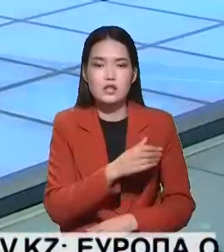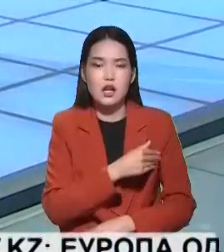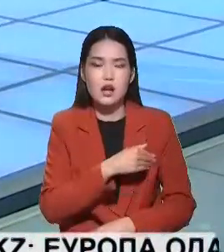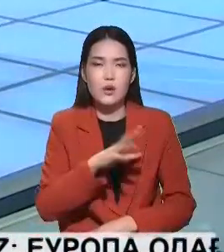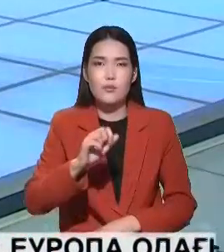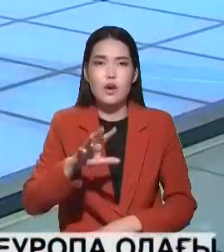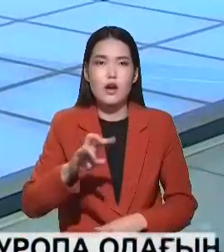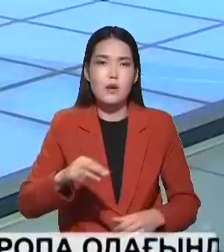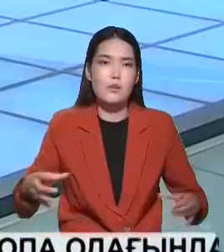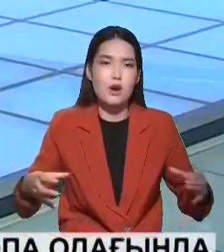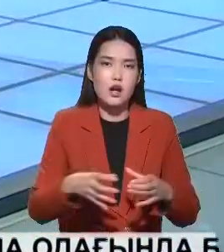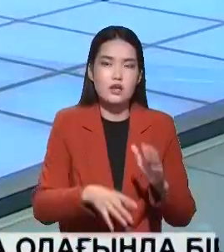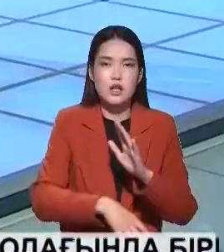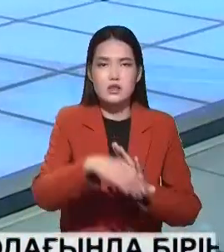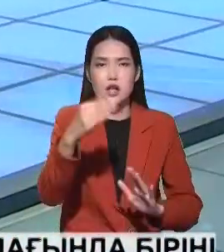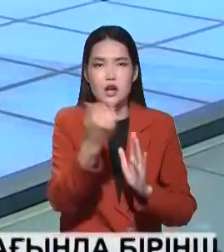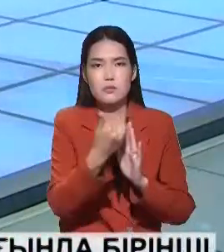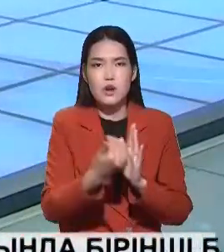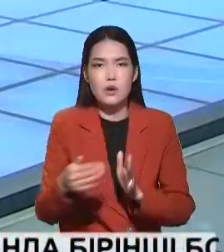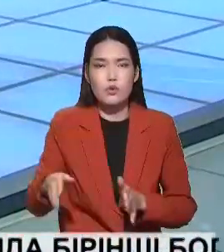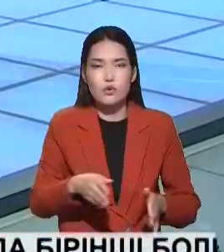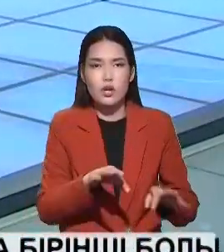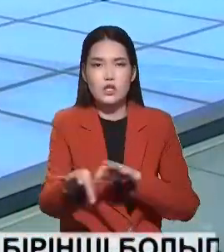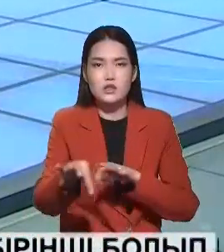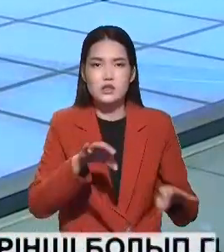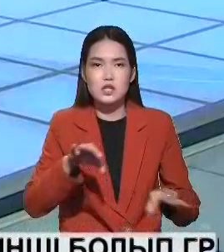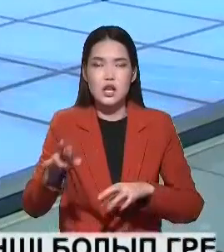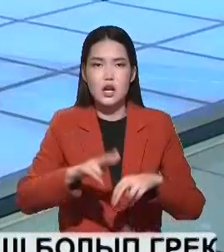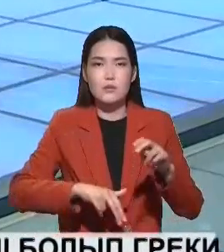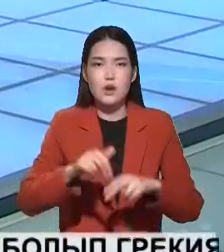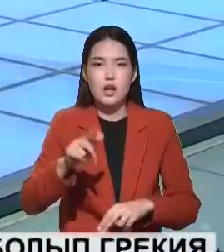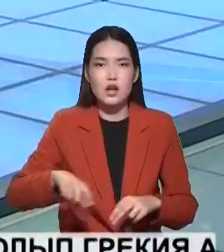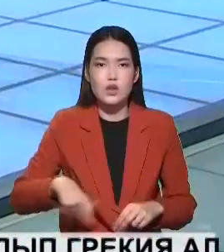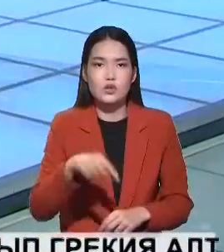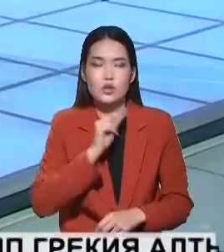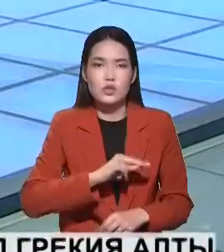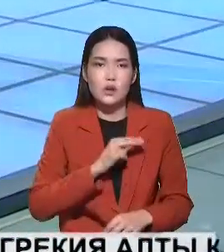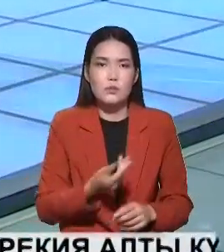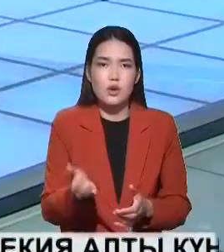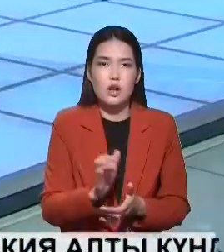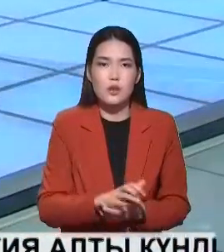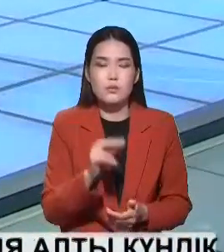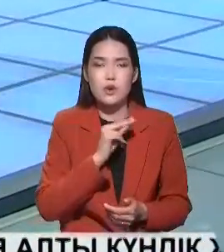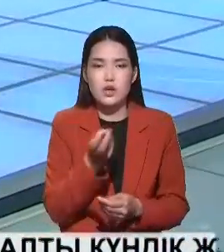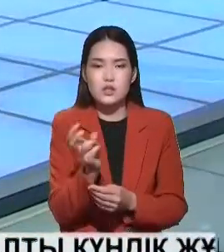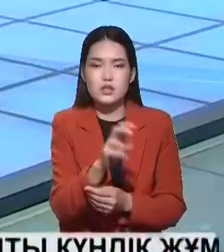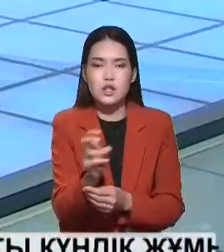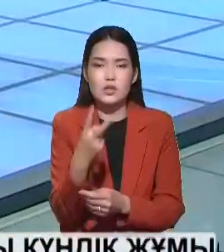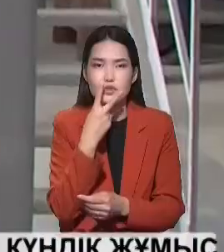Аманат партиясы сайлауалды бағдарламасының жол картасы аясында салынып жатқан нысанның жұмысымен танысып, қызметкерлермен